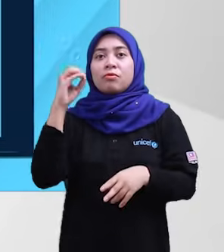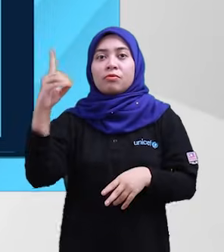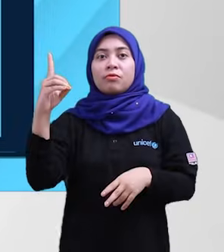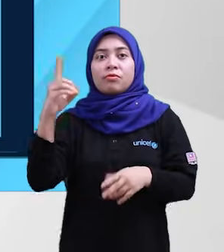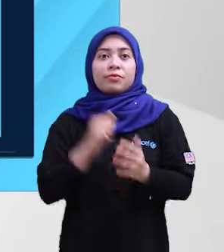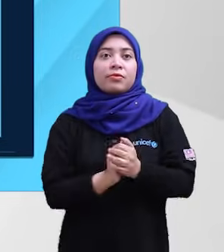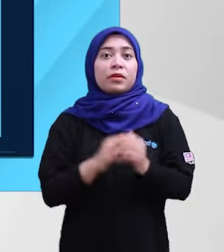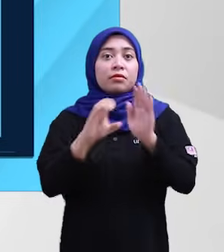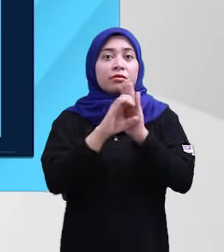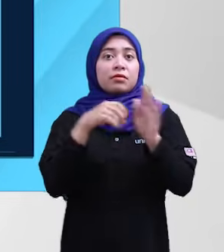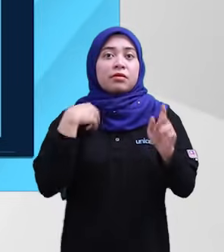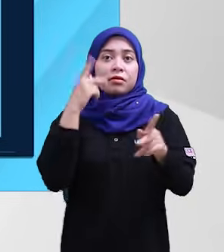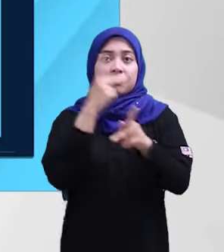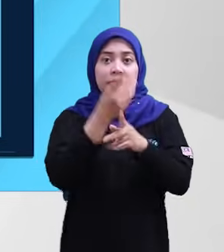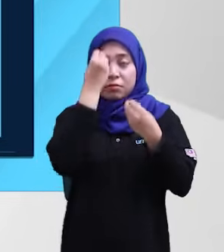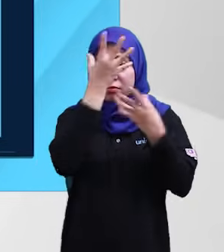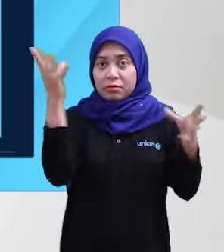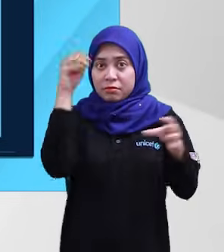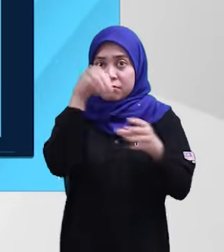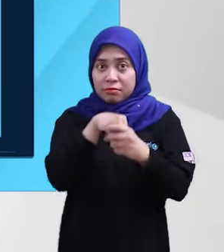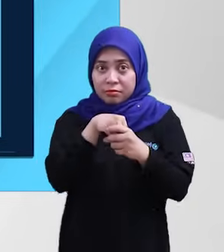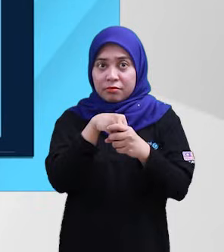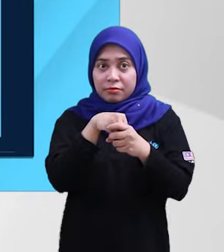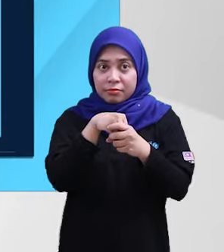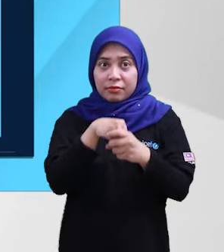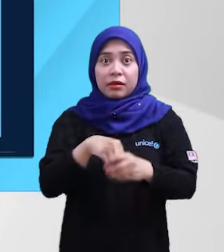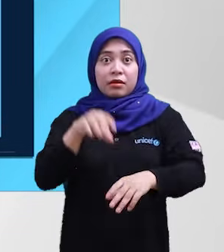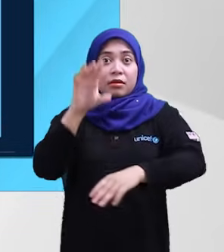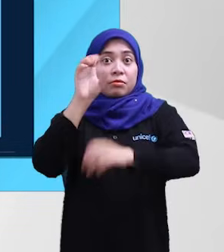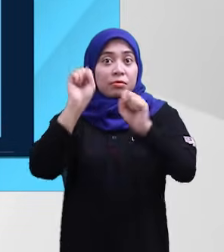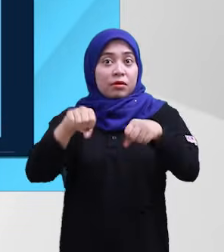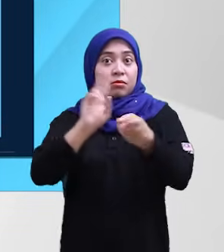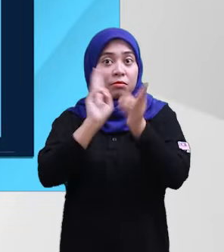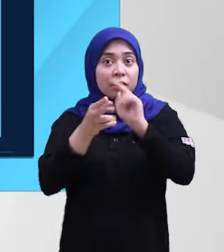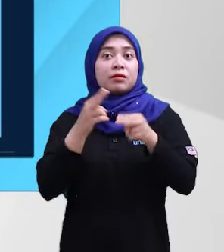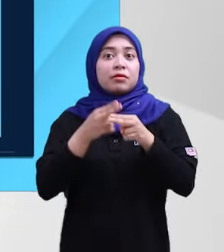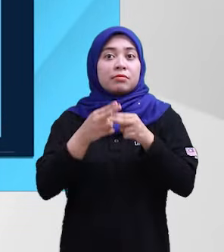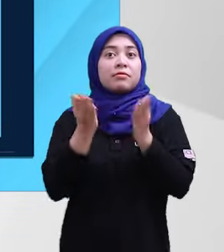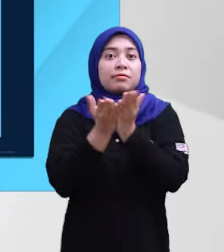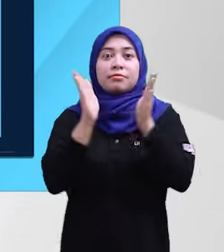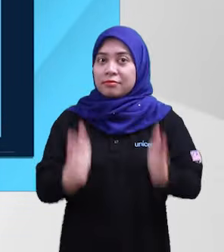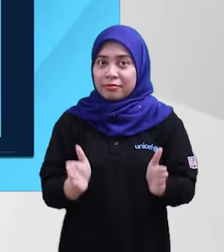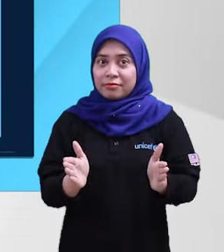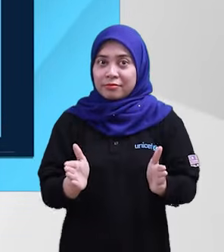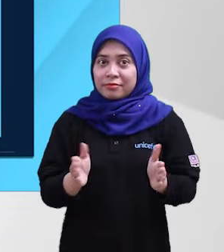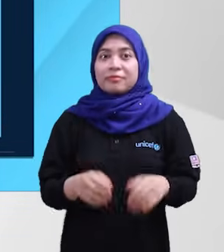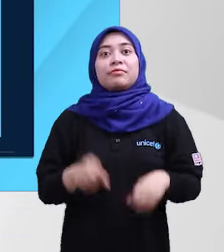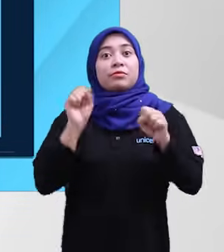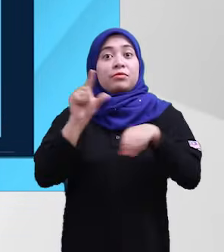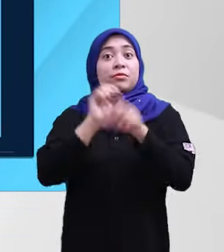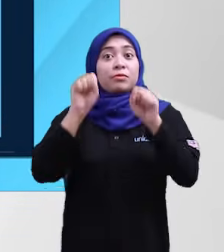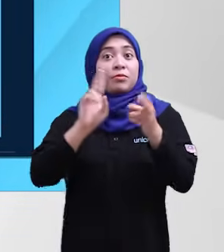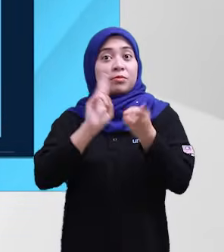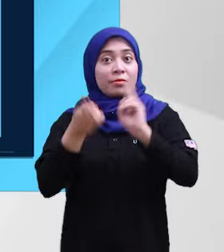tadi. Dalam contoh ini, saya akan simpankan maklumat input kepada sebuah pemboleh ubah yang saya namakan murid. Kita